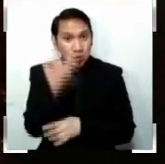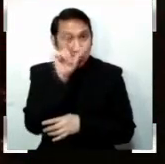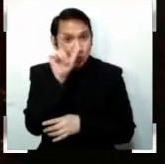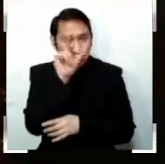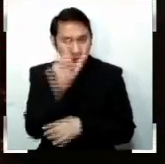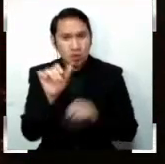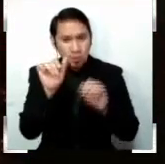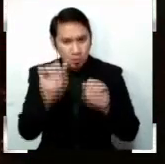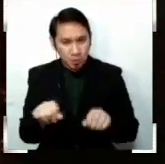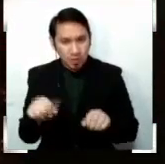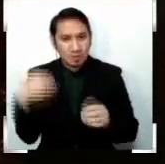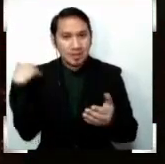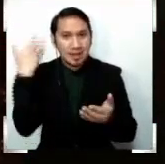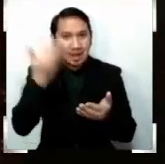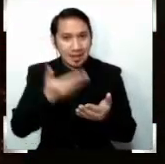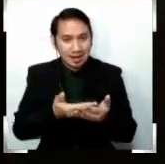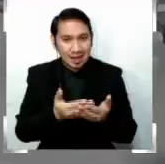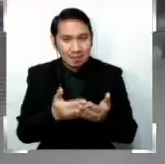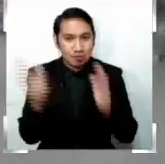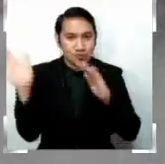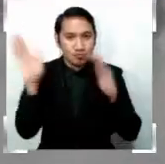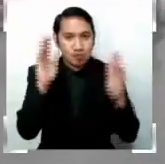Julina bukas.